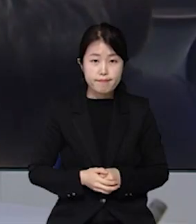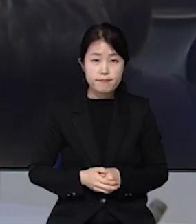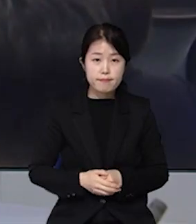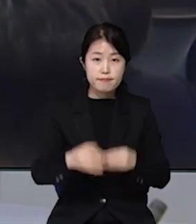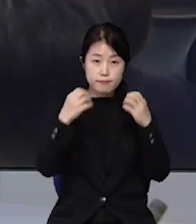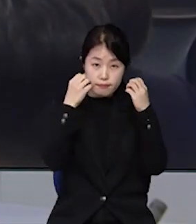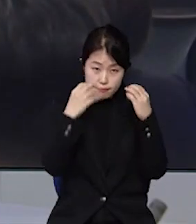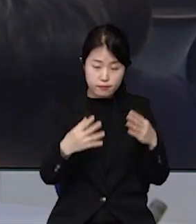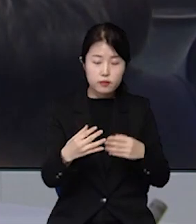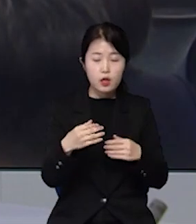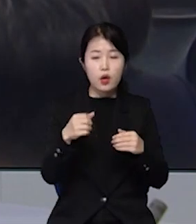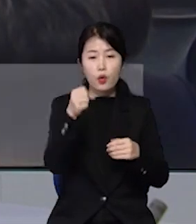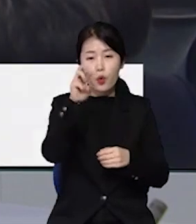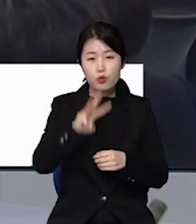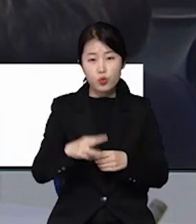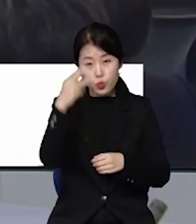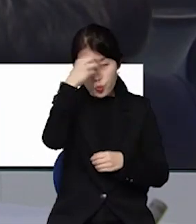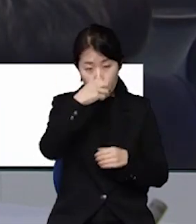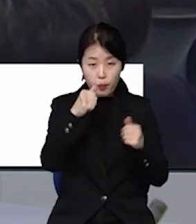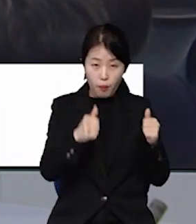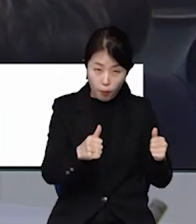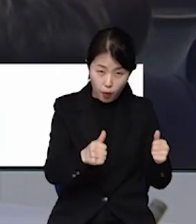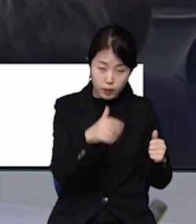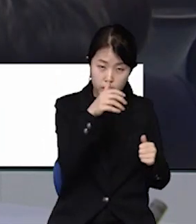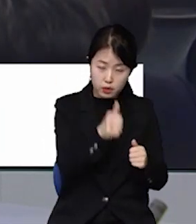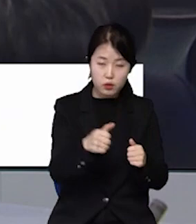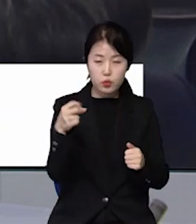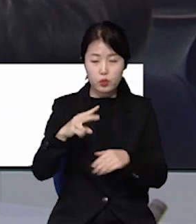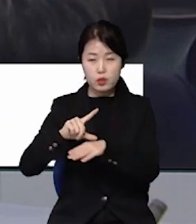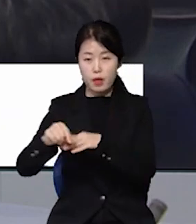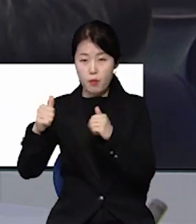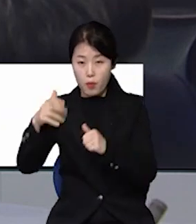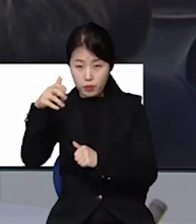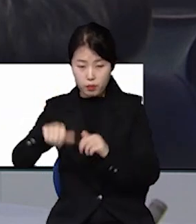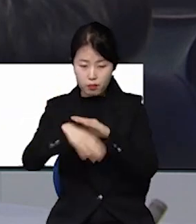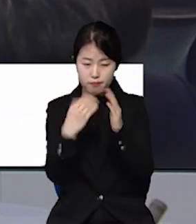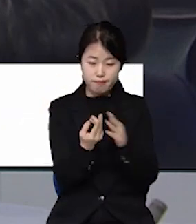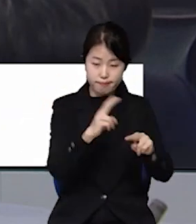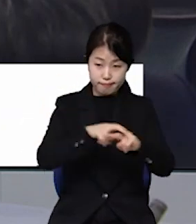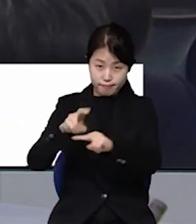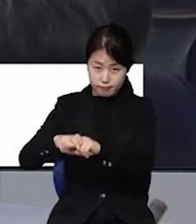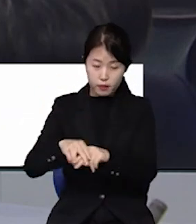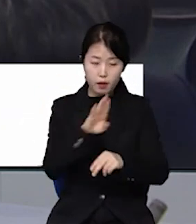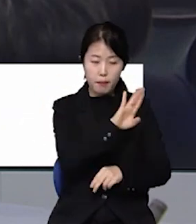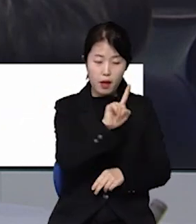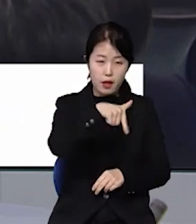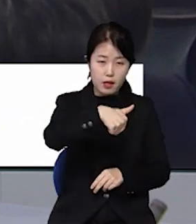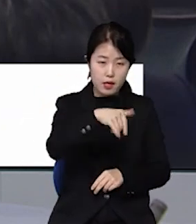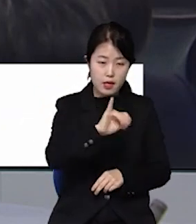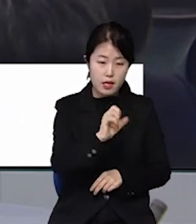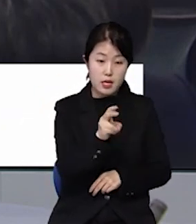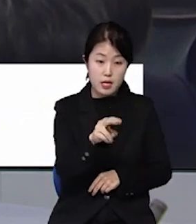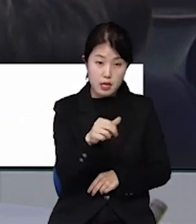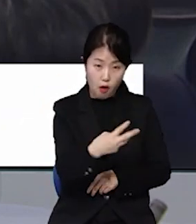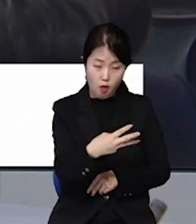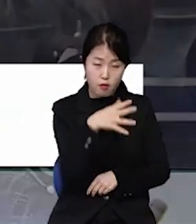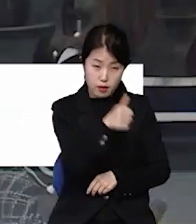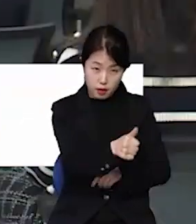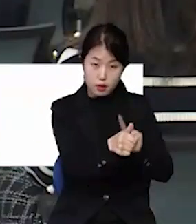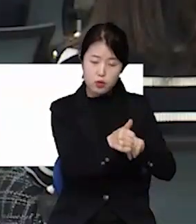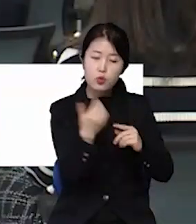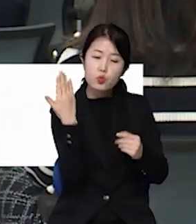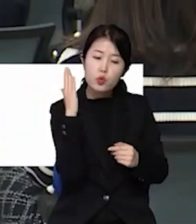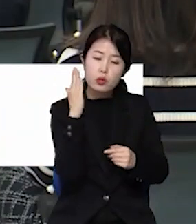신임 광주고등법원장과 광주지방법원장이 취임했습니다. 백이열 신임 광주고등법원장은